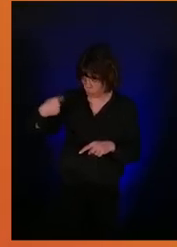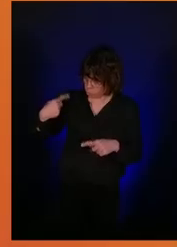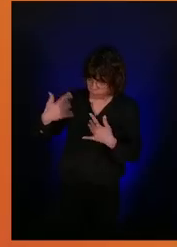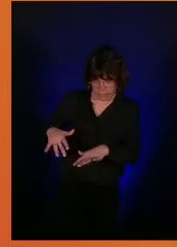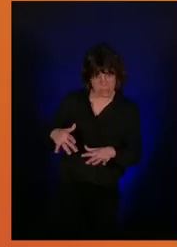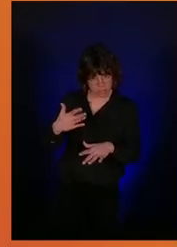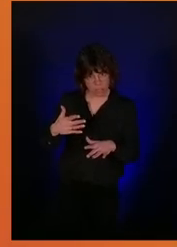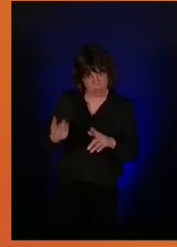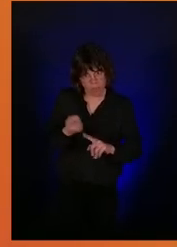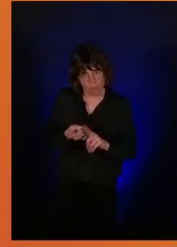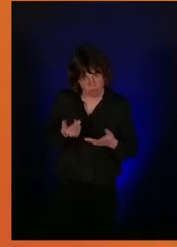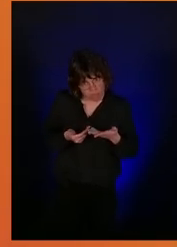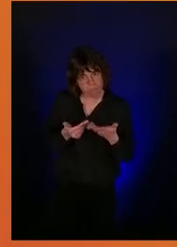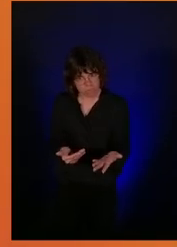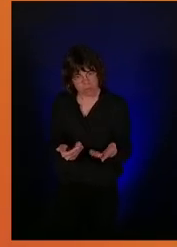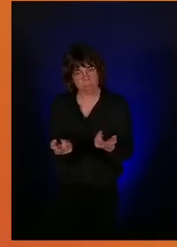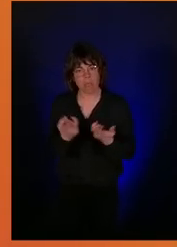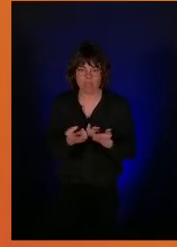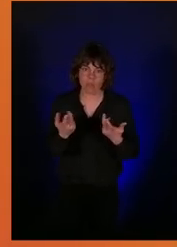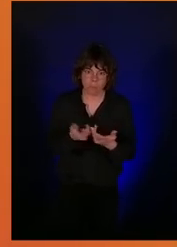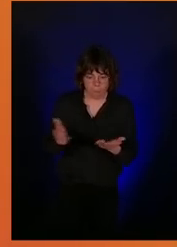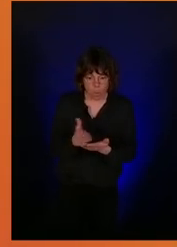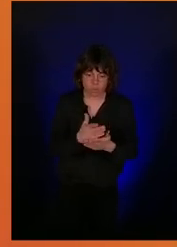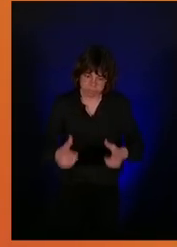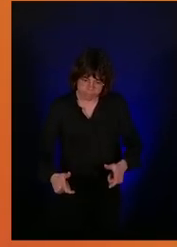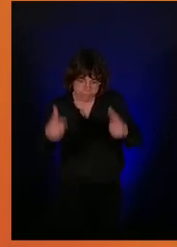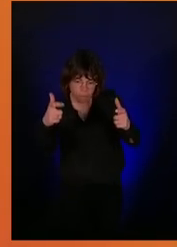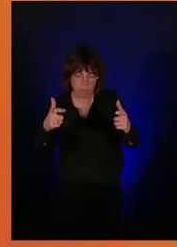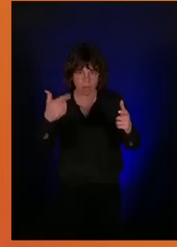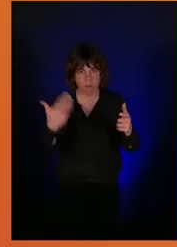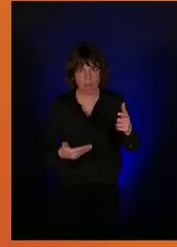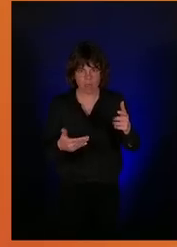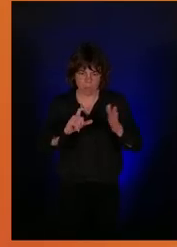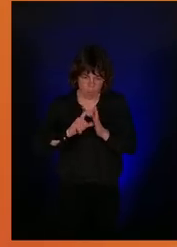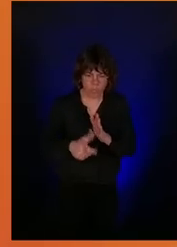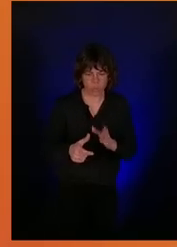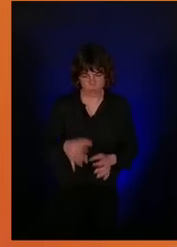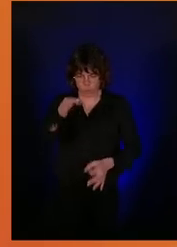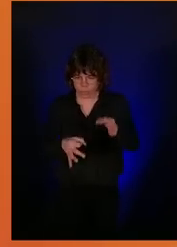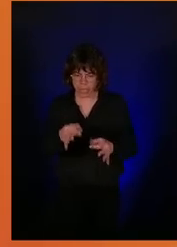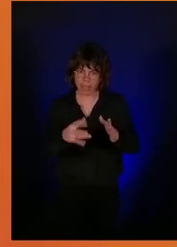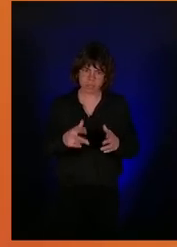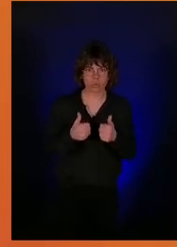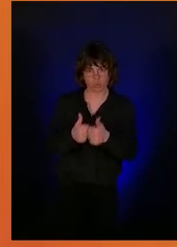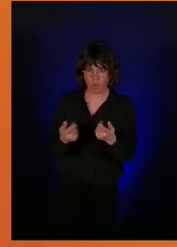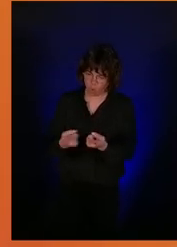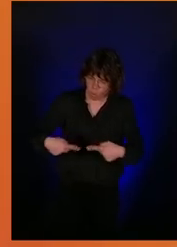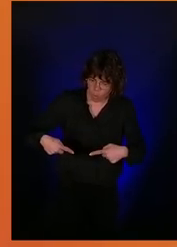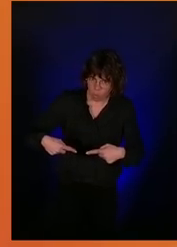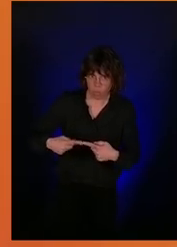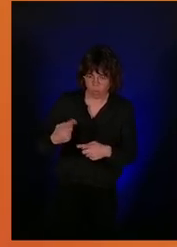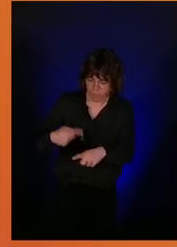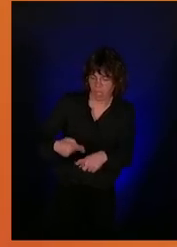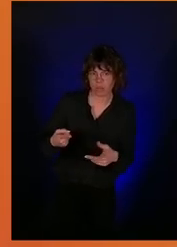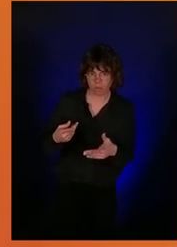être renforcée, comme par exemple au travers du projet immobilier, dont une procédure judiciaire à l'initiative de la Confédération est en